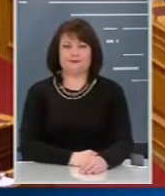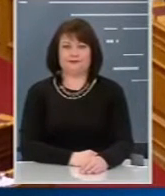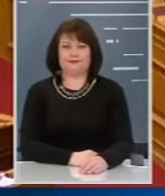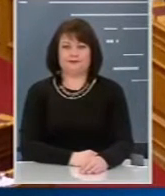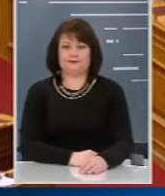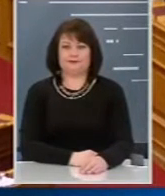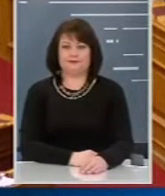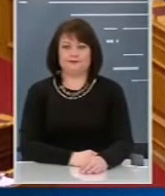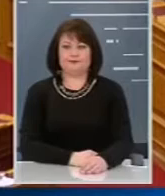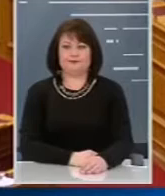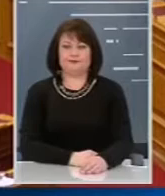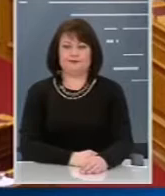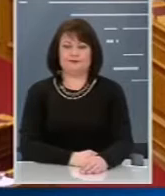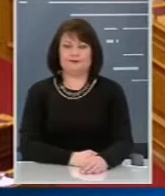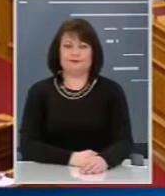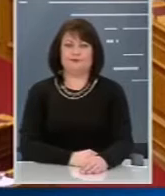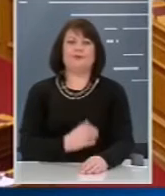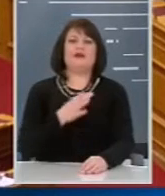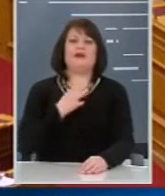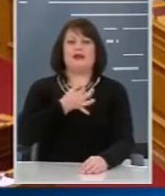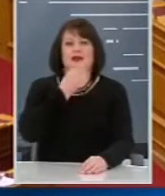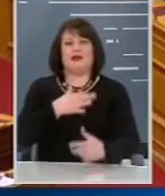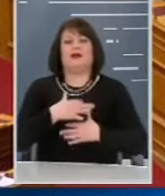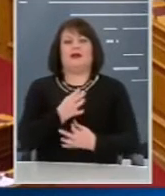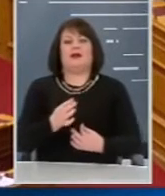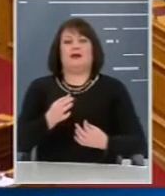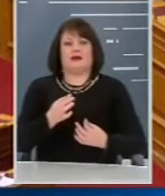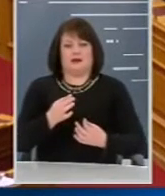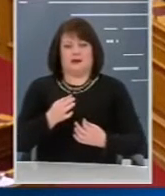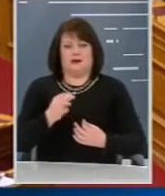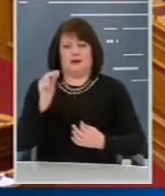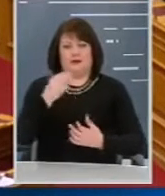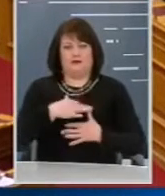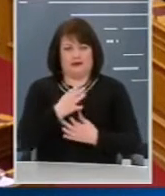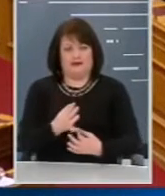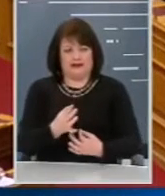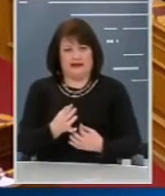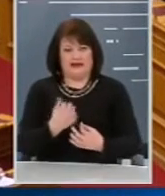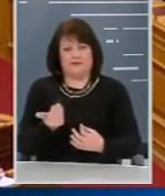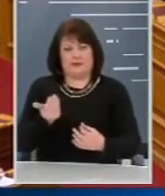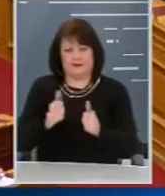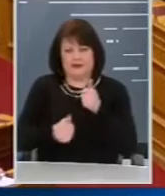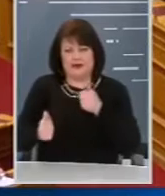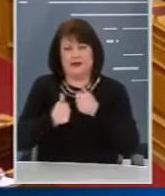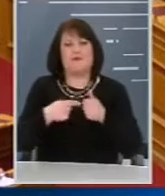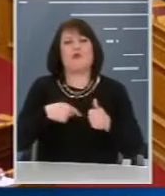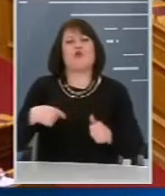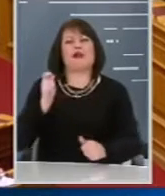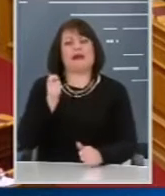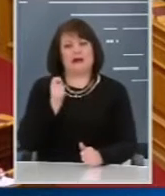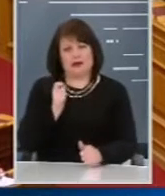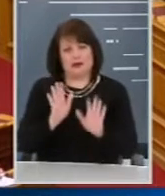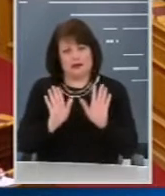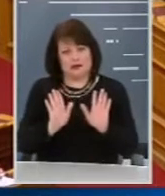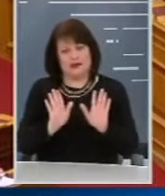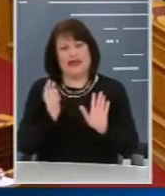Θέλω να πω προς τους κοινοβουλευτικούς εκπροσώπους κομμάτων που δεν έχουν προηγηθεί των αρχηγών που θα μιλήσουν, ότι